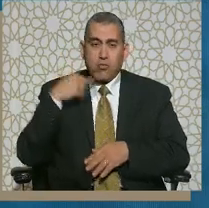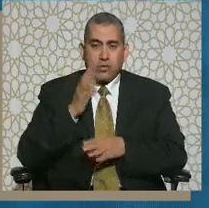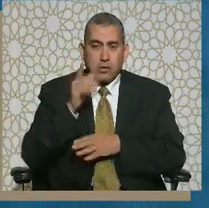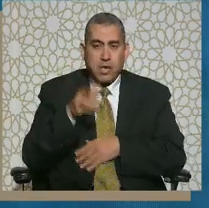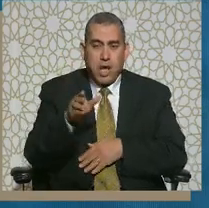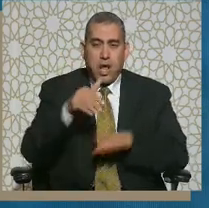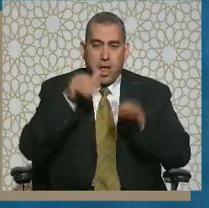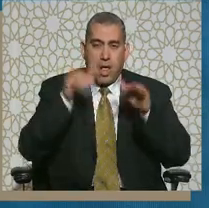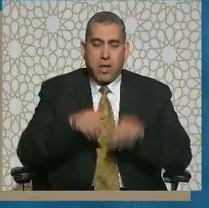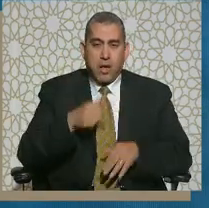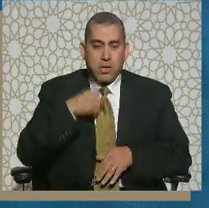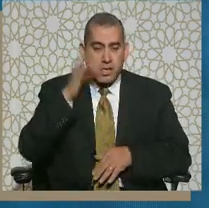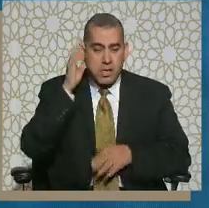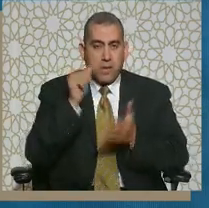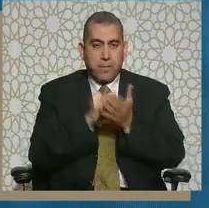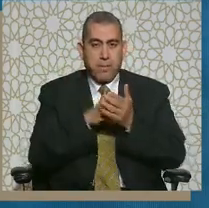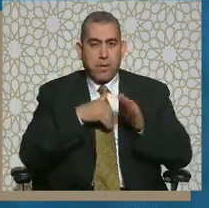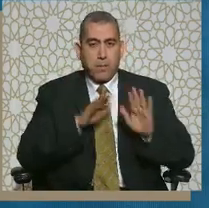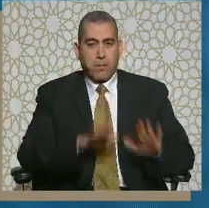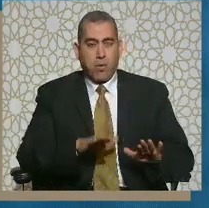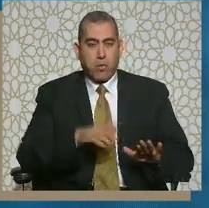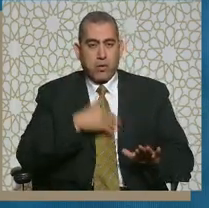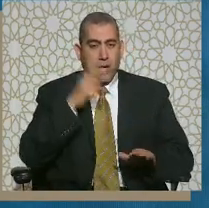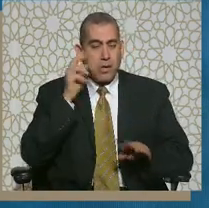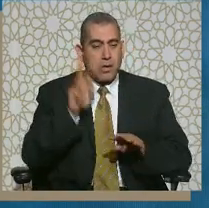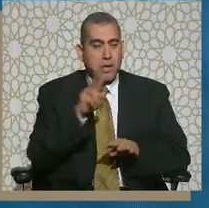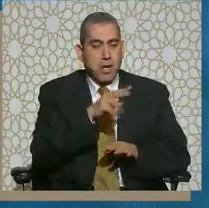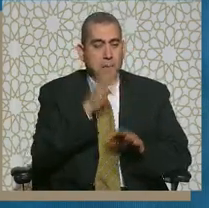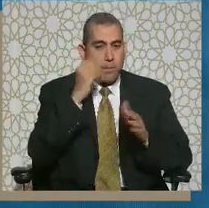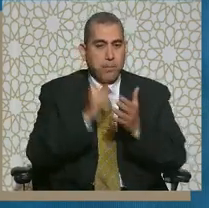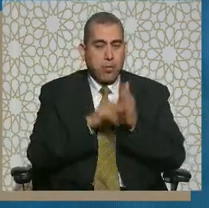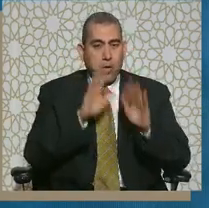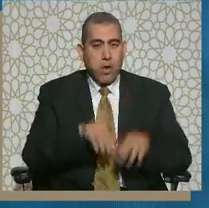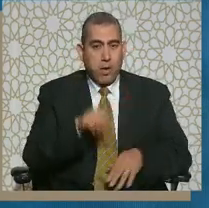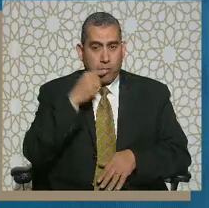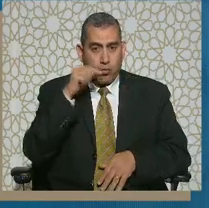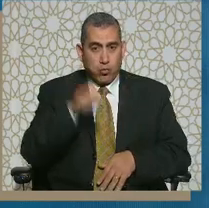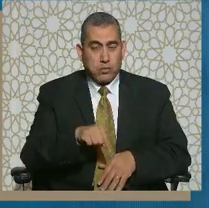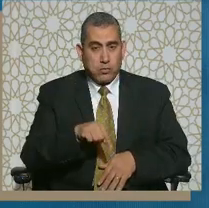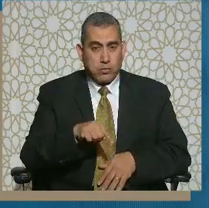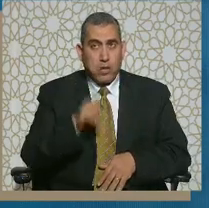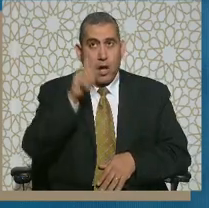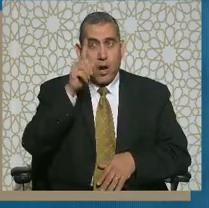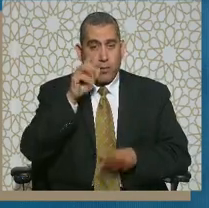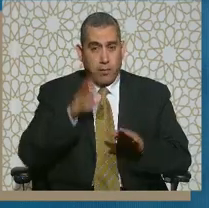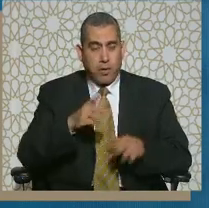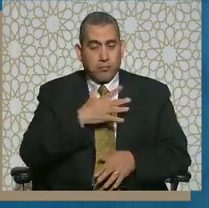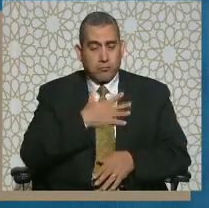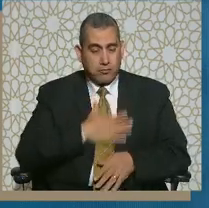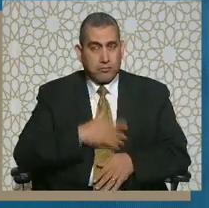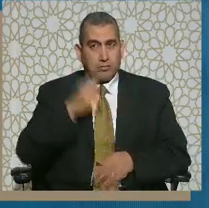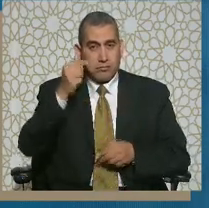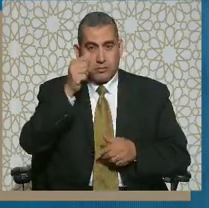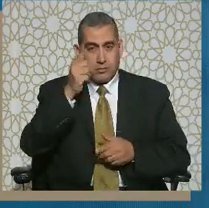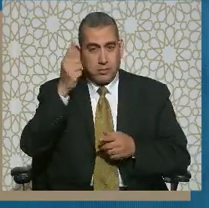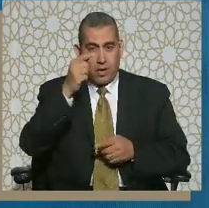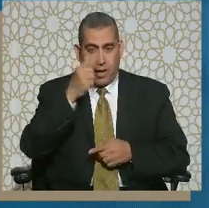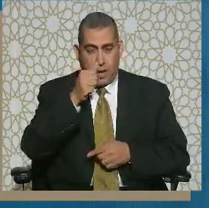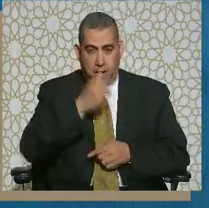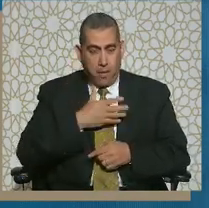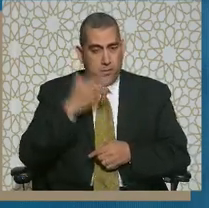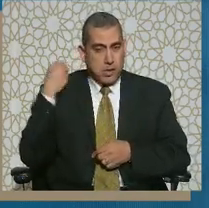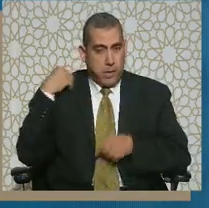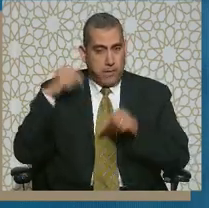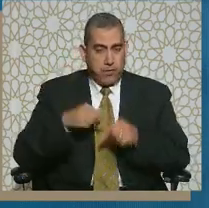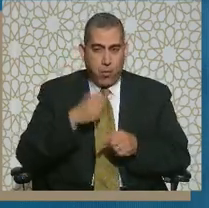طيب دلوقتي انا بصلي في البيت والتراويح في البيت وكله هل ده يعني انا كده ربنا يعني راضي عني برض ولا ايه حاضر